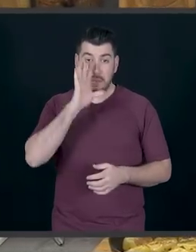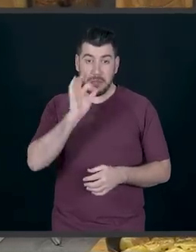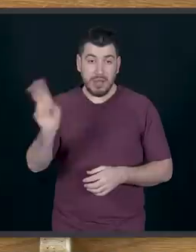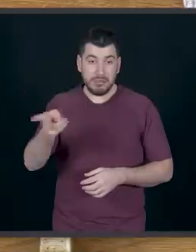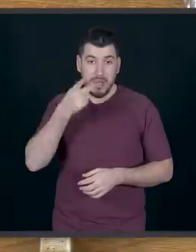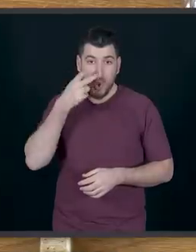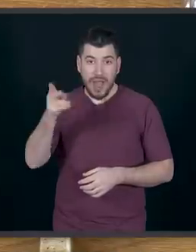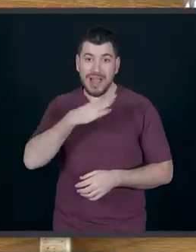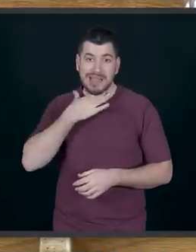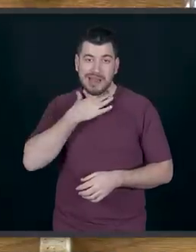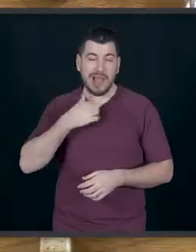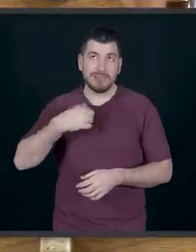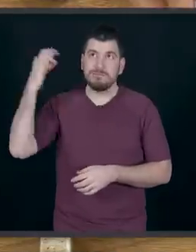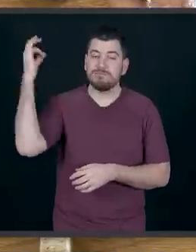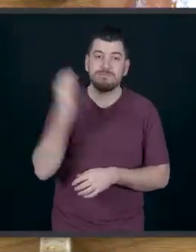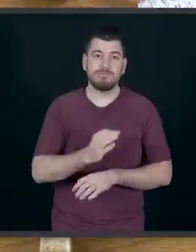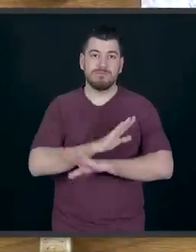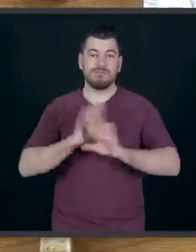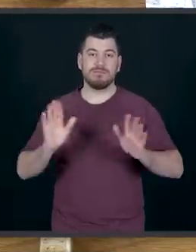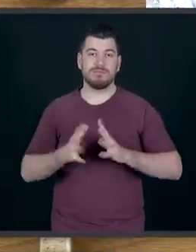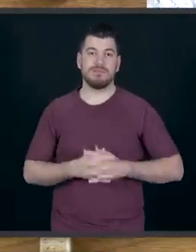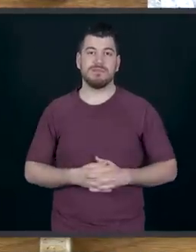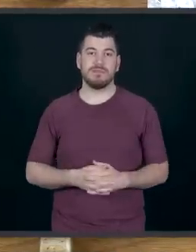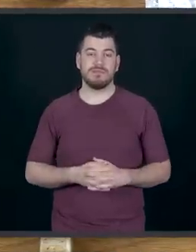Μυρίζει υπέροχα.